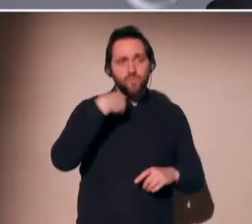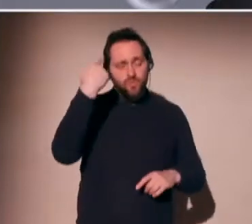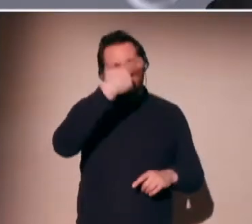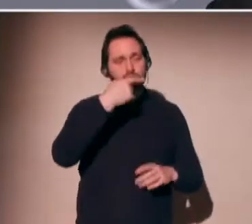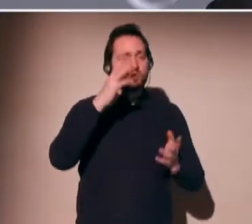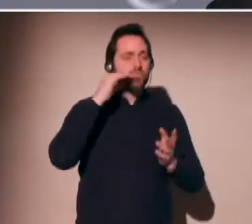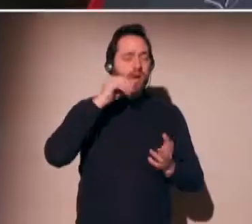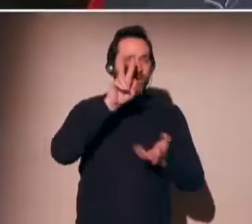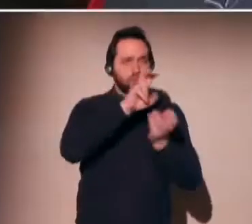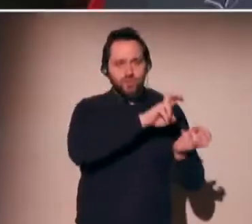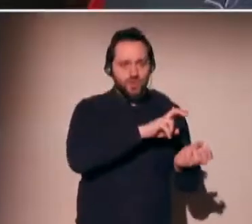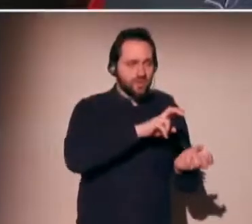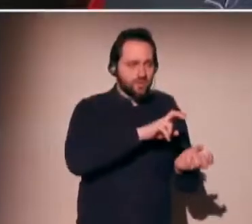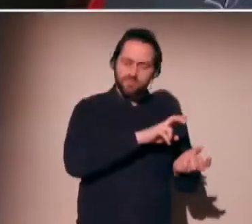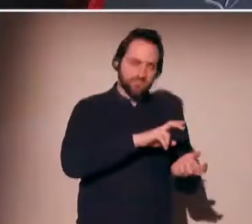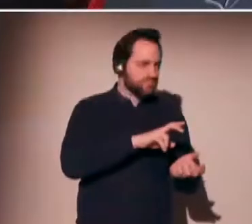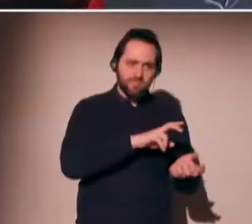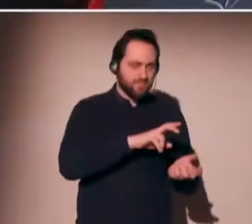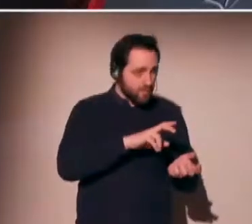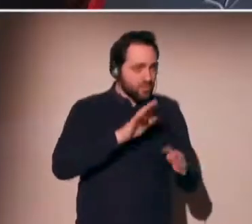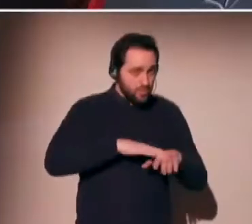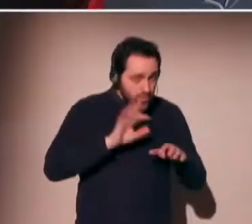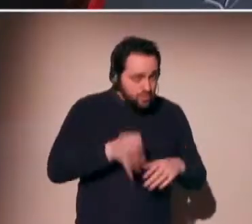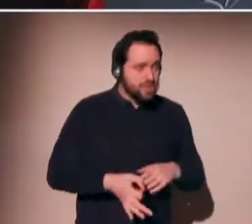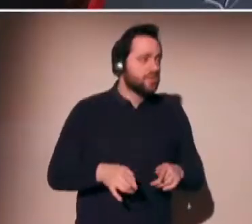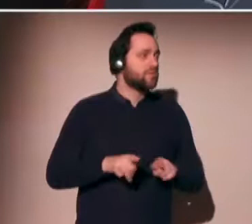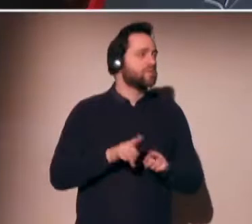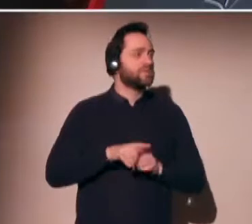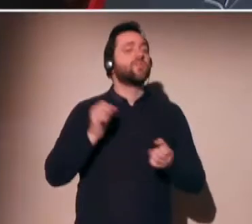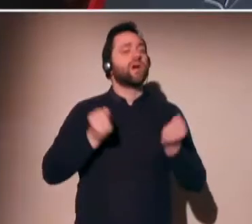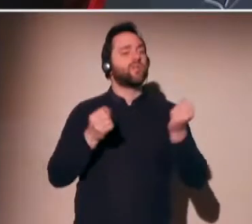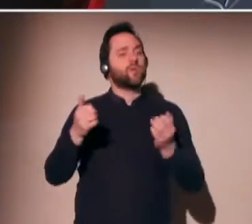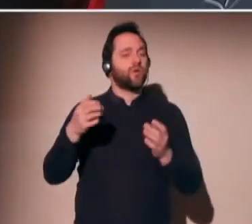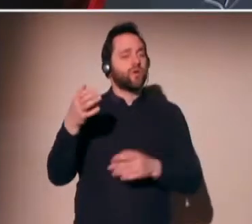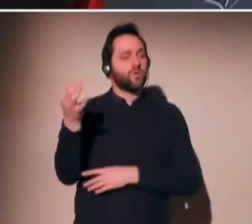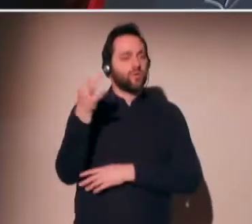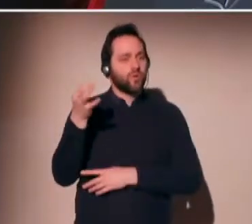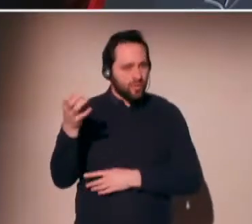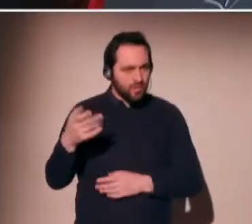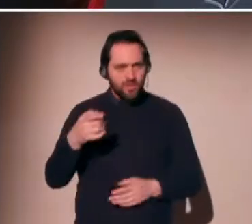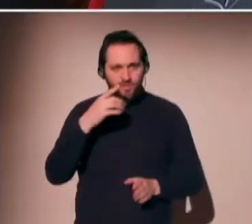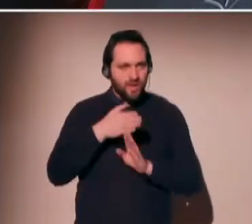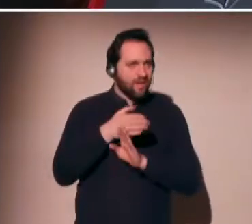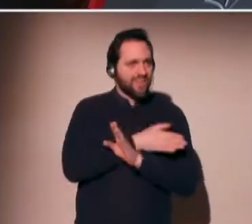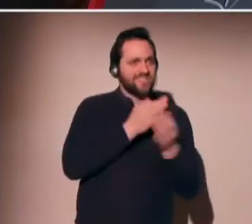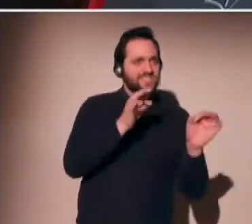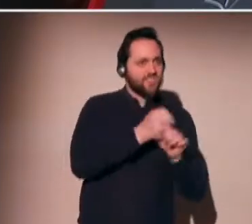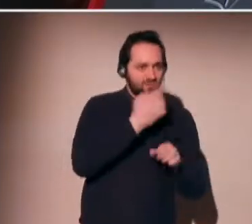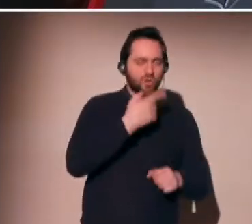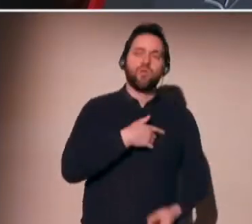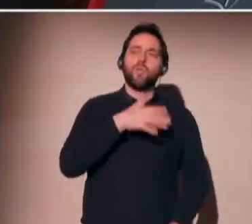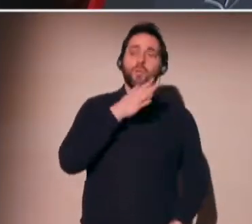ville de façon autonome. La plupart anticipaient ça peut-être dans 50 ans, mais certainement pas comme étant quelque chose au présent. Et donc il y a